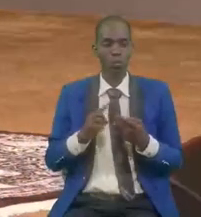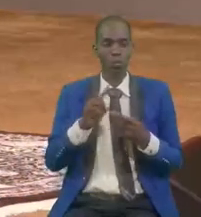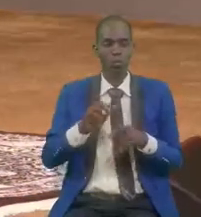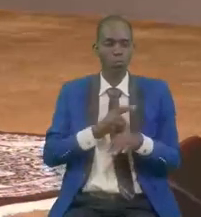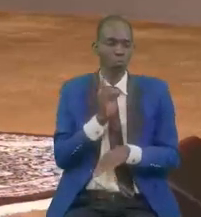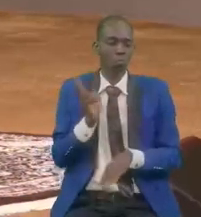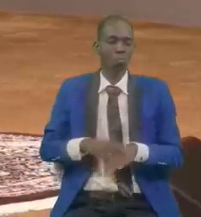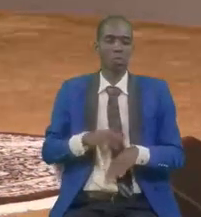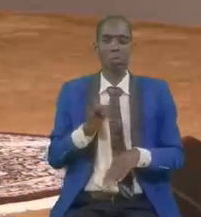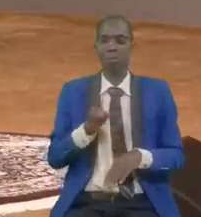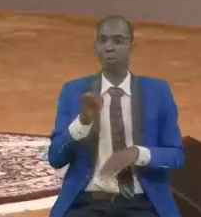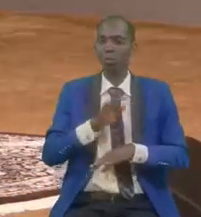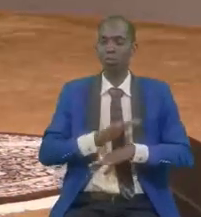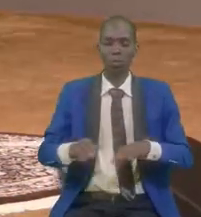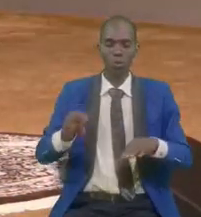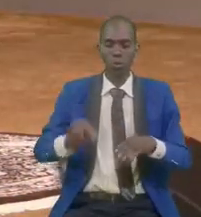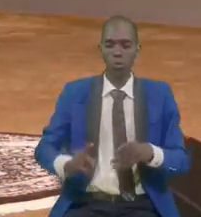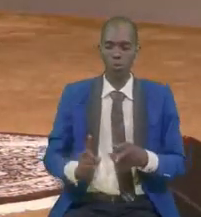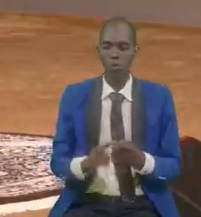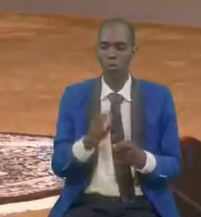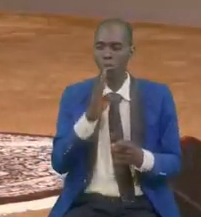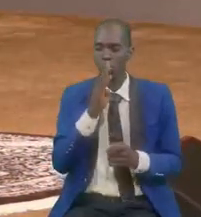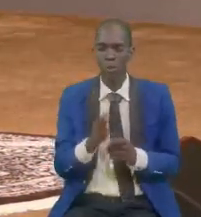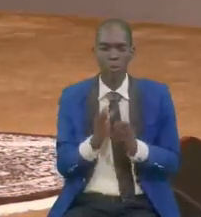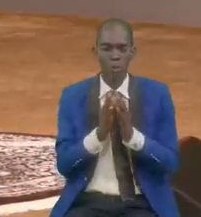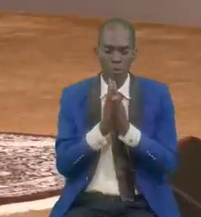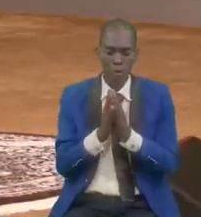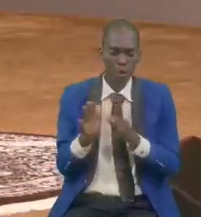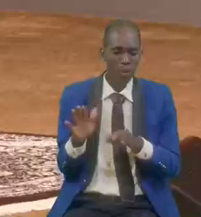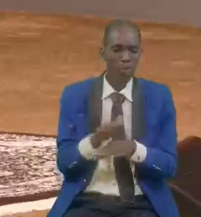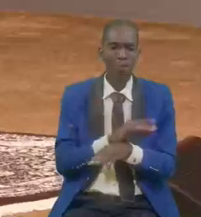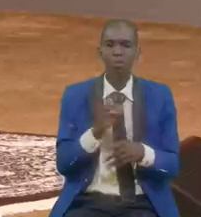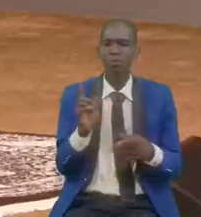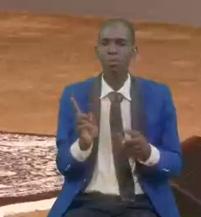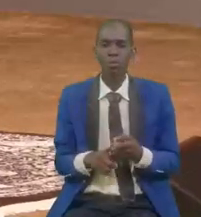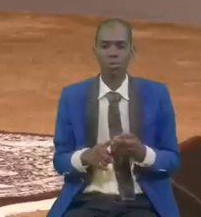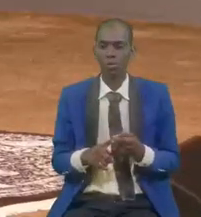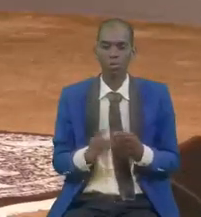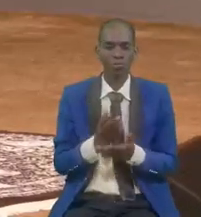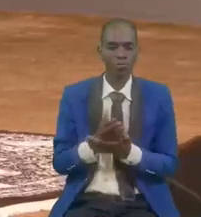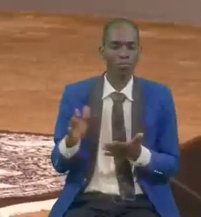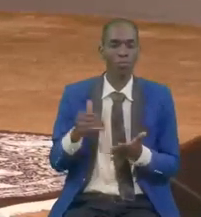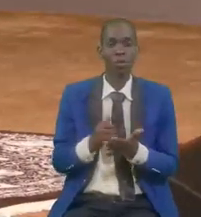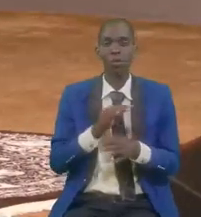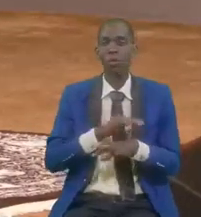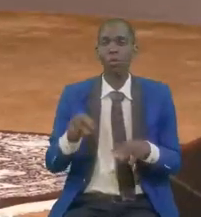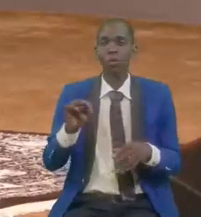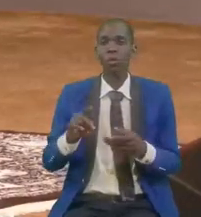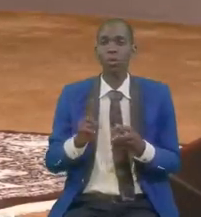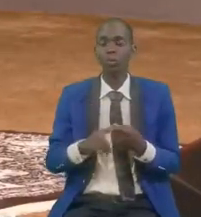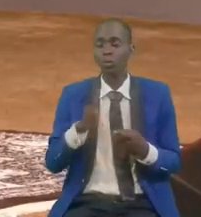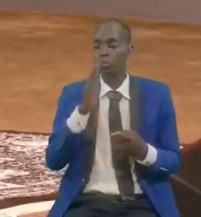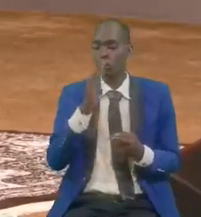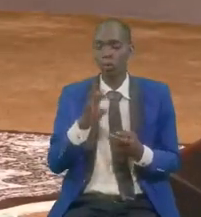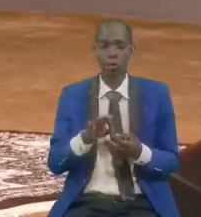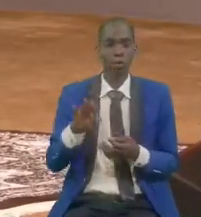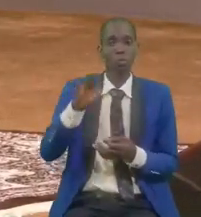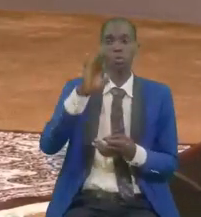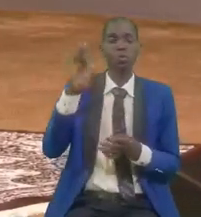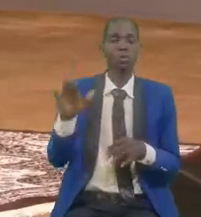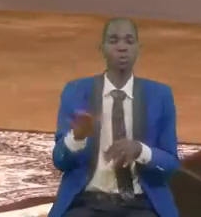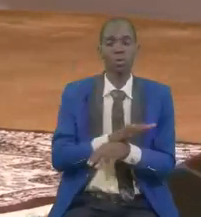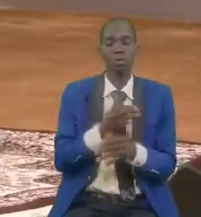naturellement, vous ne devez pas être à donner la prière pour être quelqu'un qui se